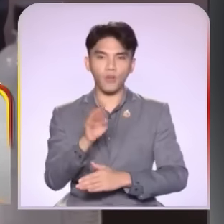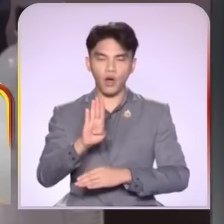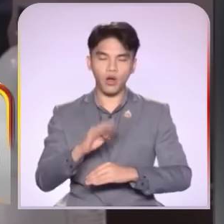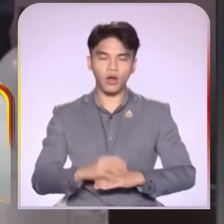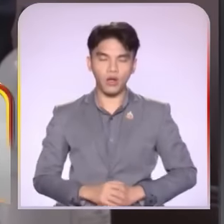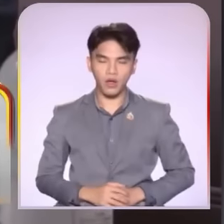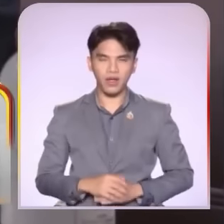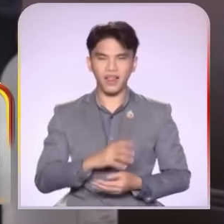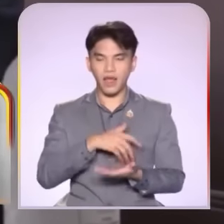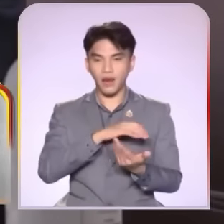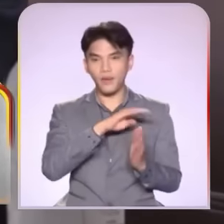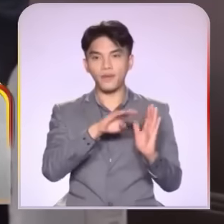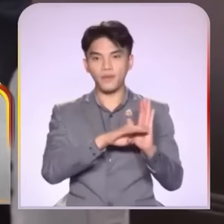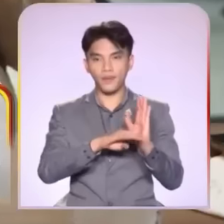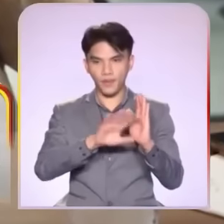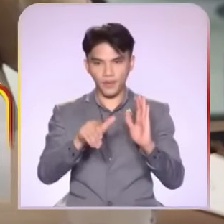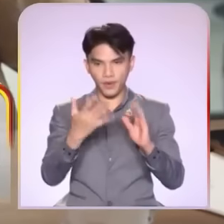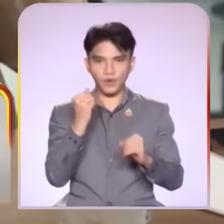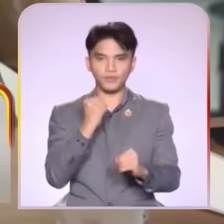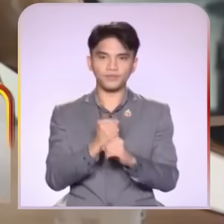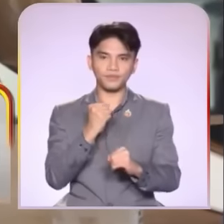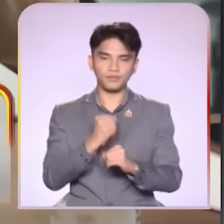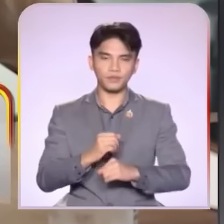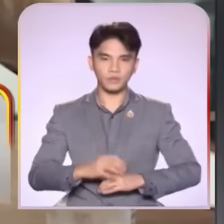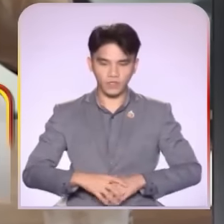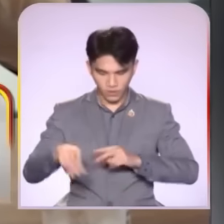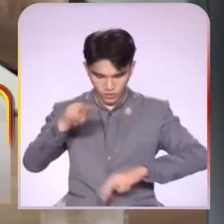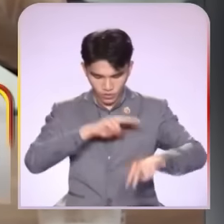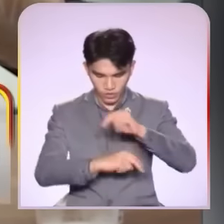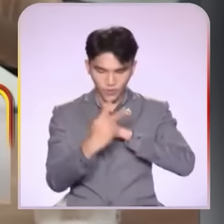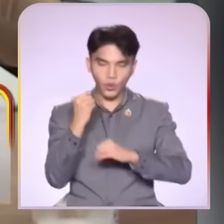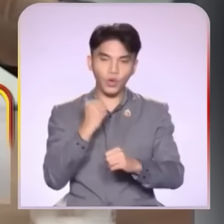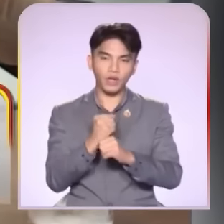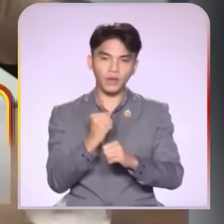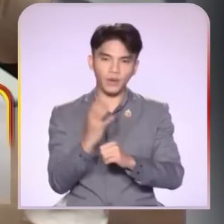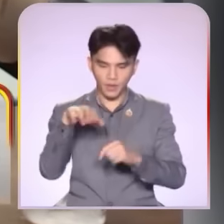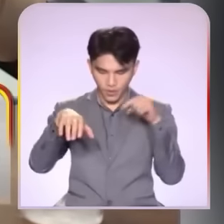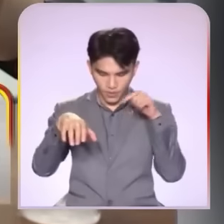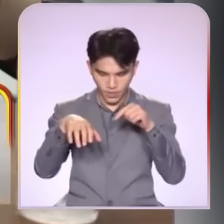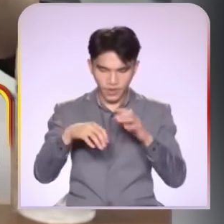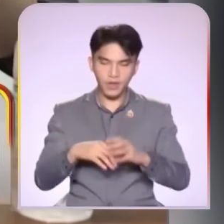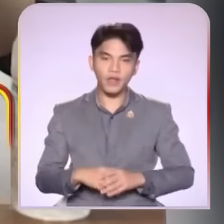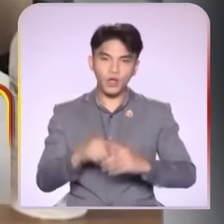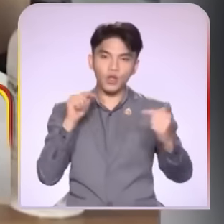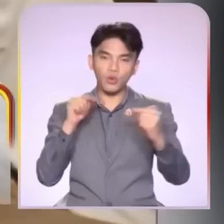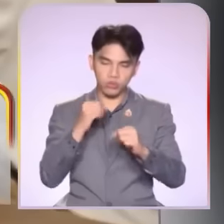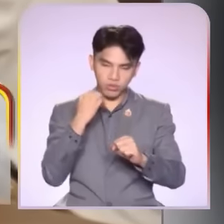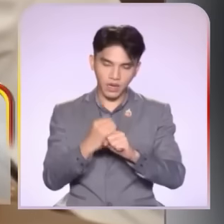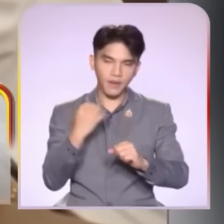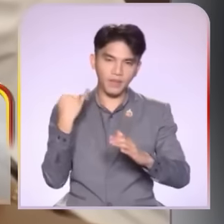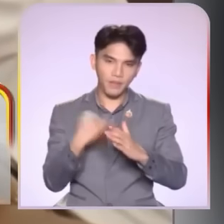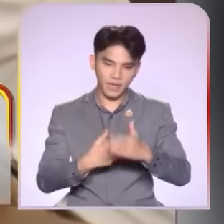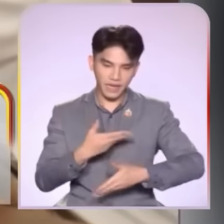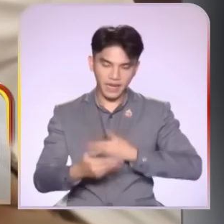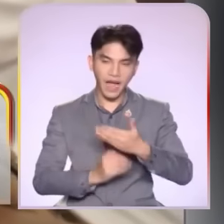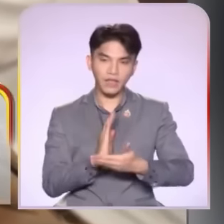ขณะนั้นเพื่อที่จะรายงานข้อเท็จจริงเกี่ยวกับการทำงานเพื่อให้ตรวจสอบการทำธุรกิจของ ของบริษัทนี้ล่ะค่ะว่าเข้าข่ายการทำธุรกิจ